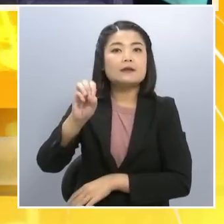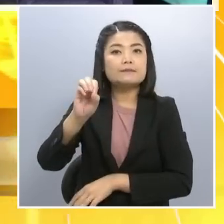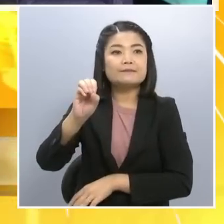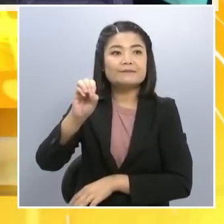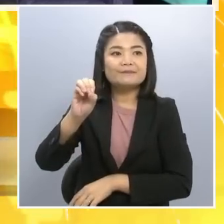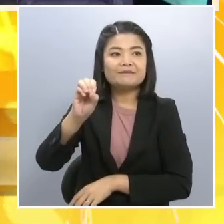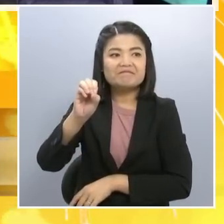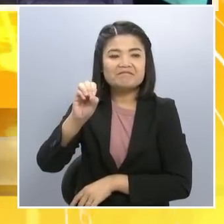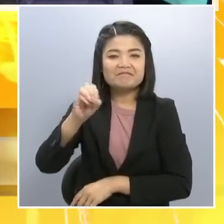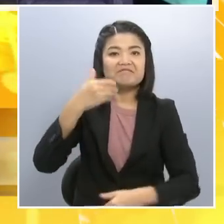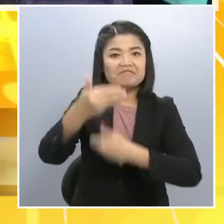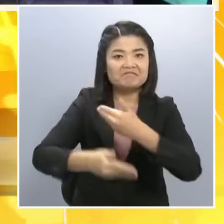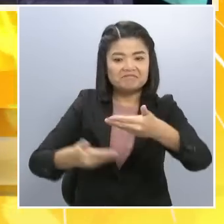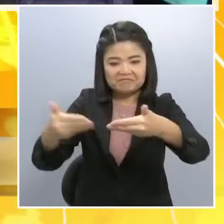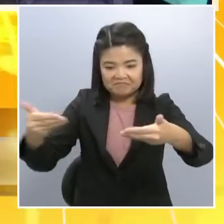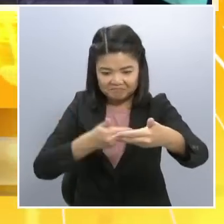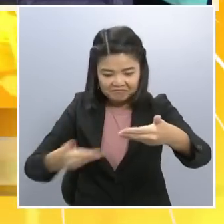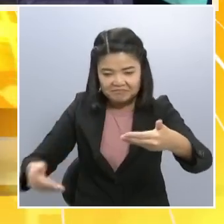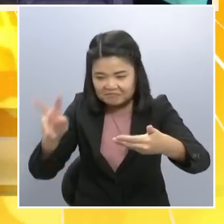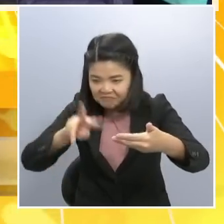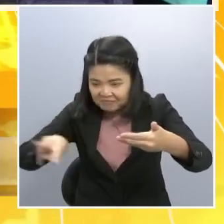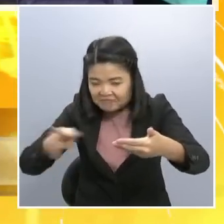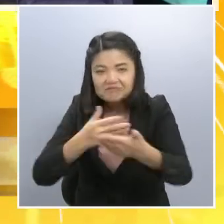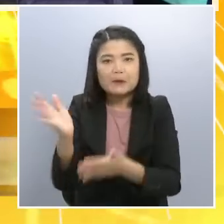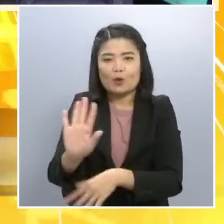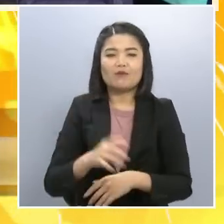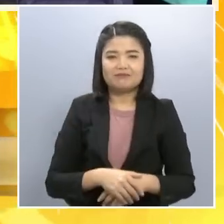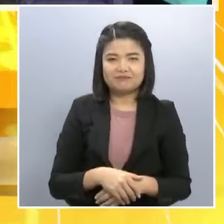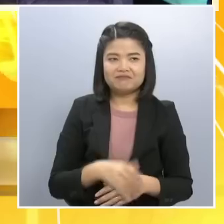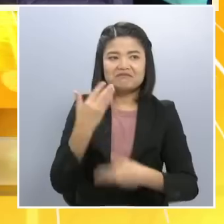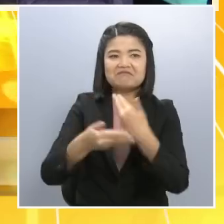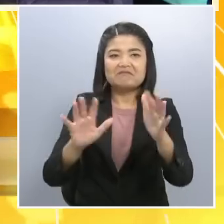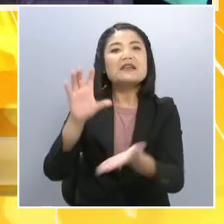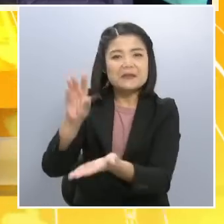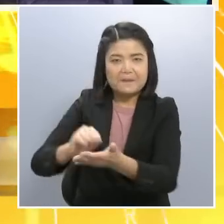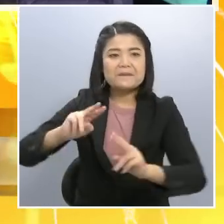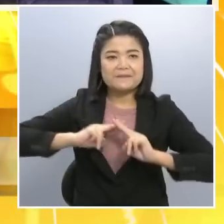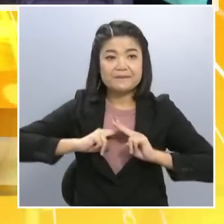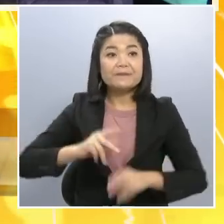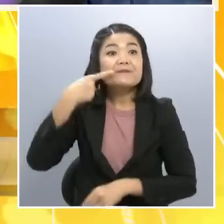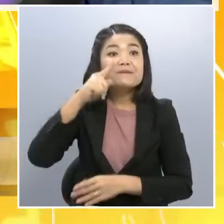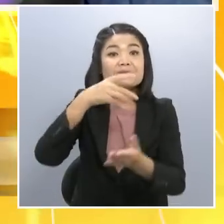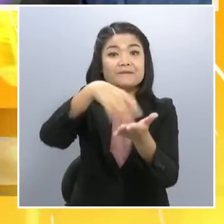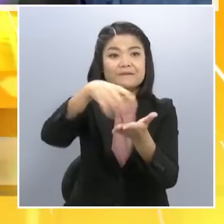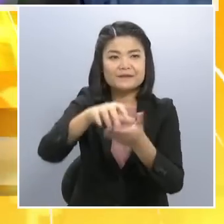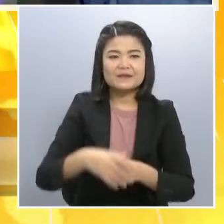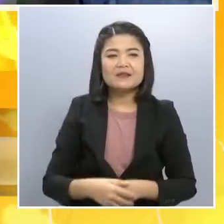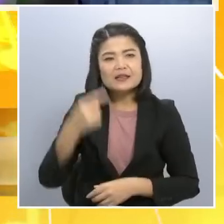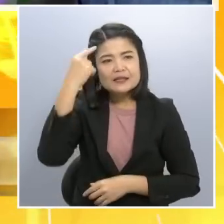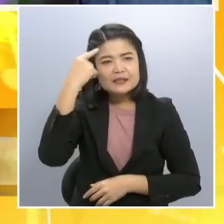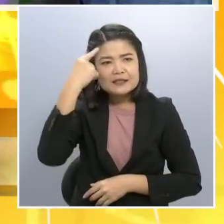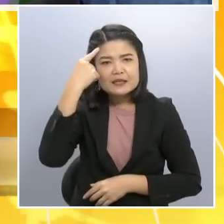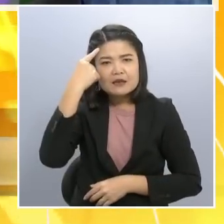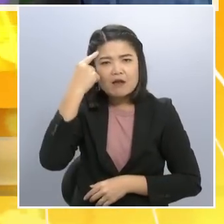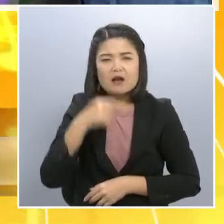ตอรี่ตรงนั้นอย่าไปหาซื้อเลยหลังจากนั้นเพราะไม่ขาย เก็บ ไปฟังเสียงป้าหลวยสักนิดนึงมั้ย เราคิดว่าเราจะเข้าไม่ถึ